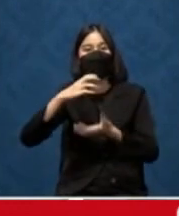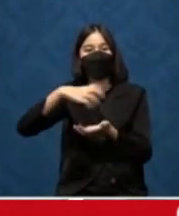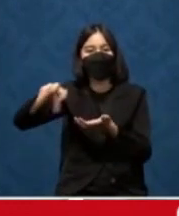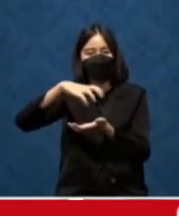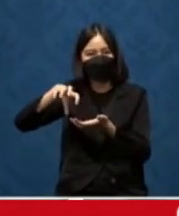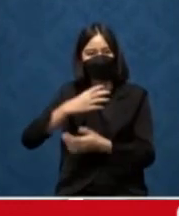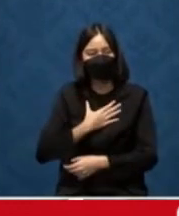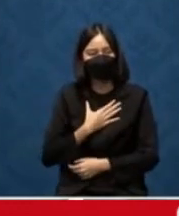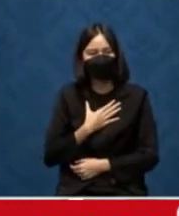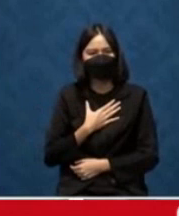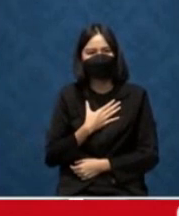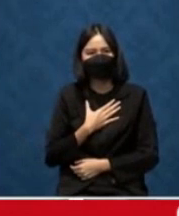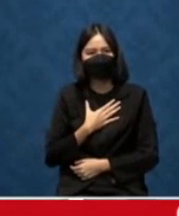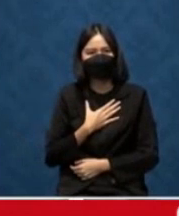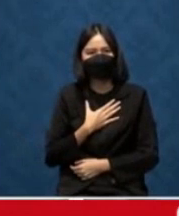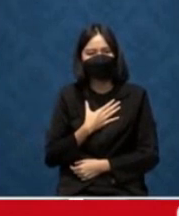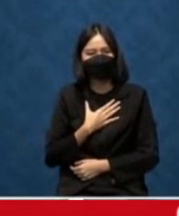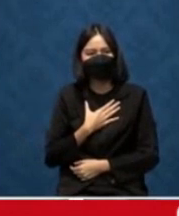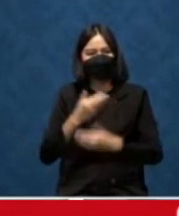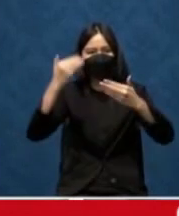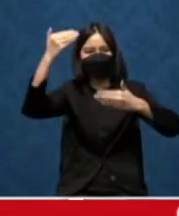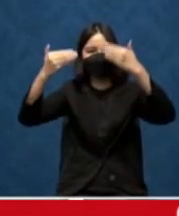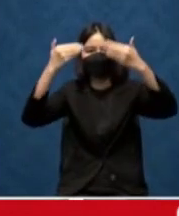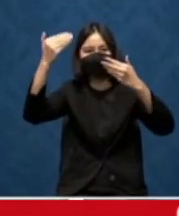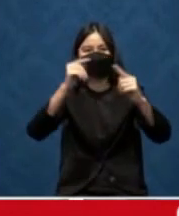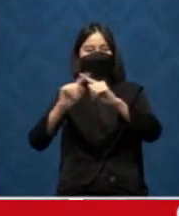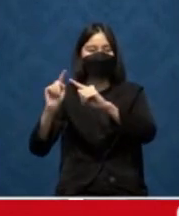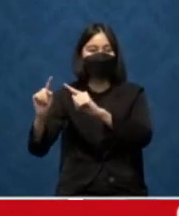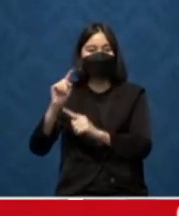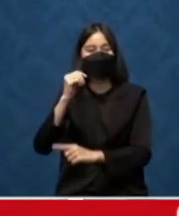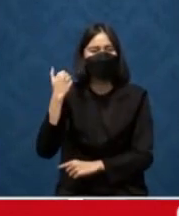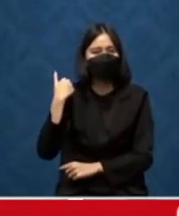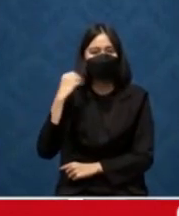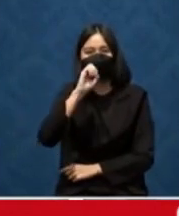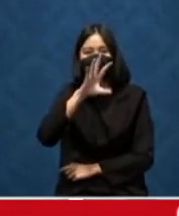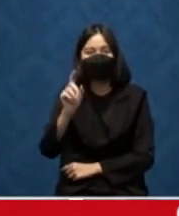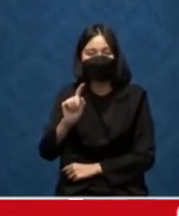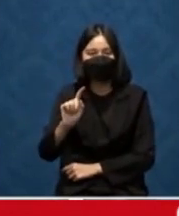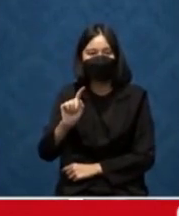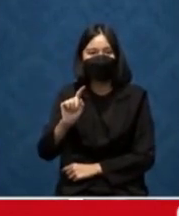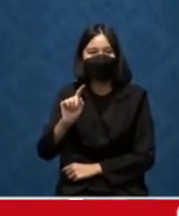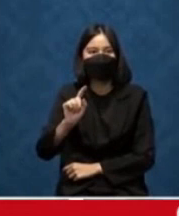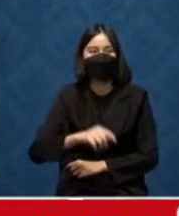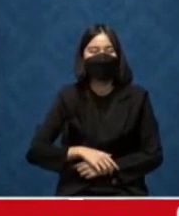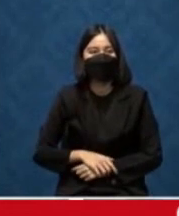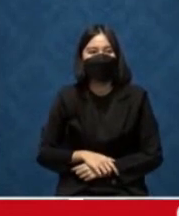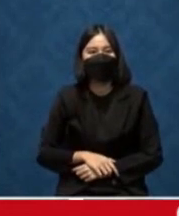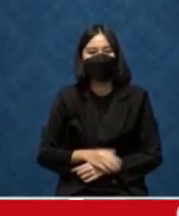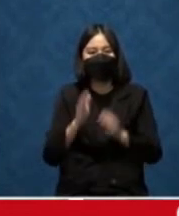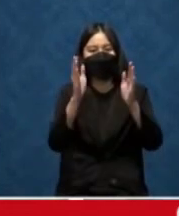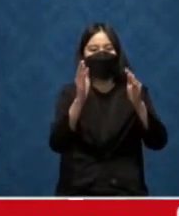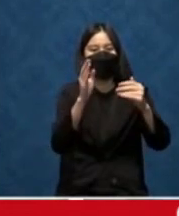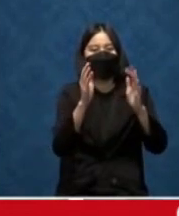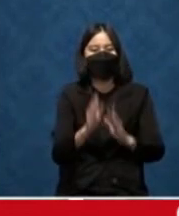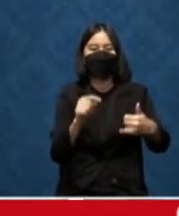แต่ิ่ทคตอบได้ ก็คบอกว่าคนนี้ รักษาเมรงหาย